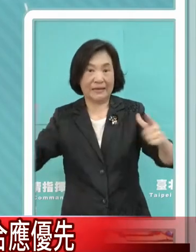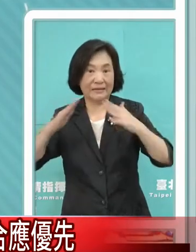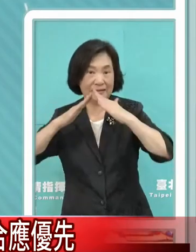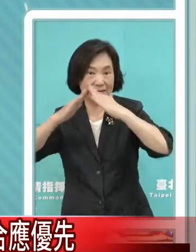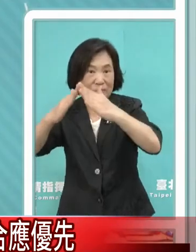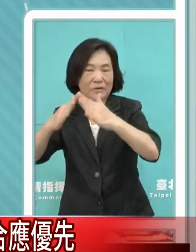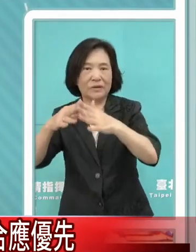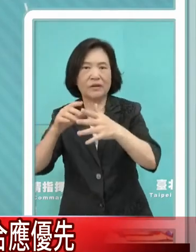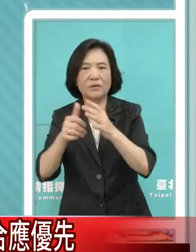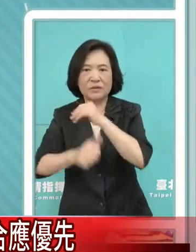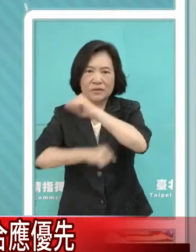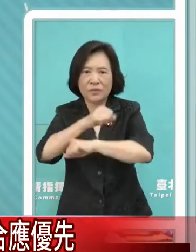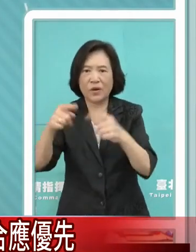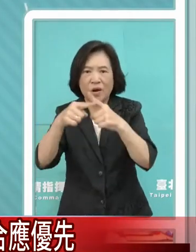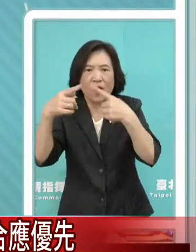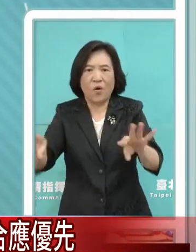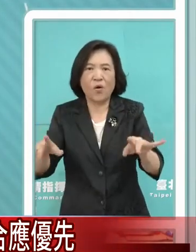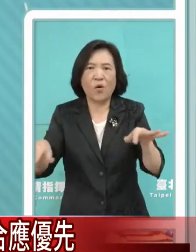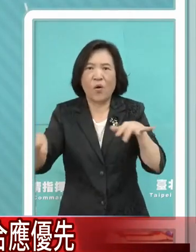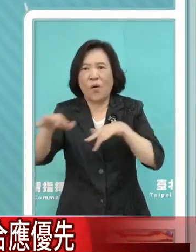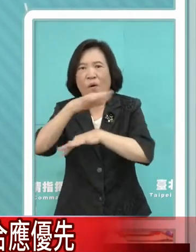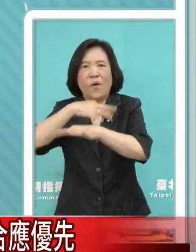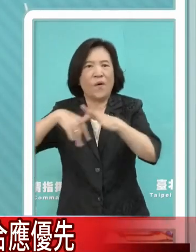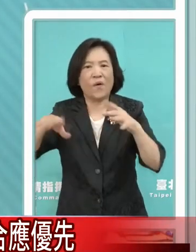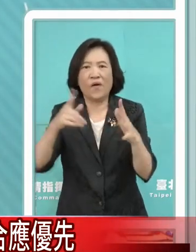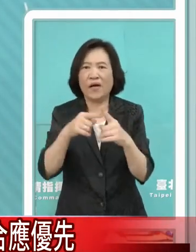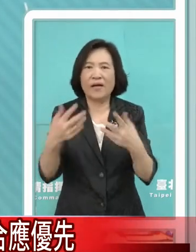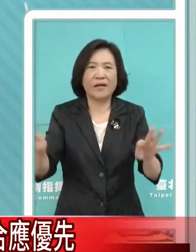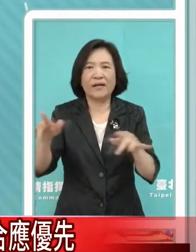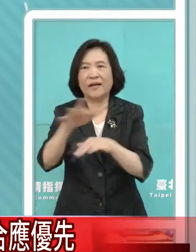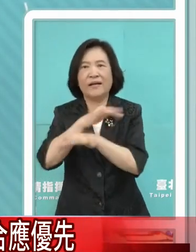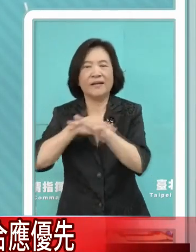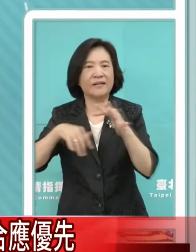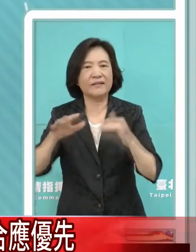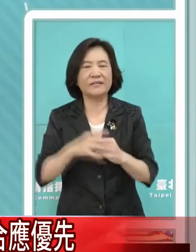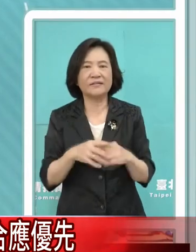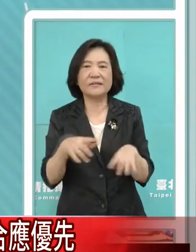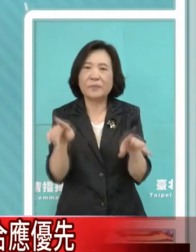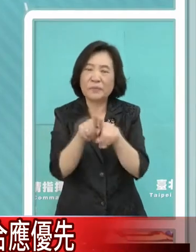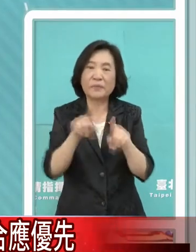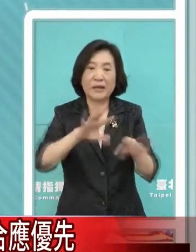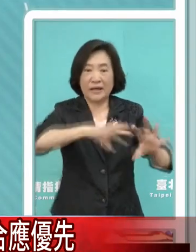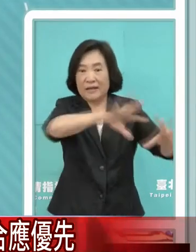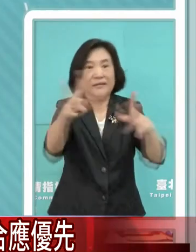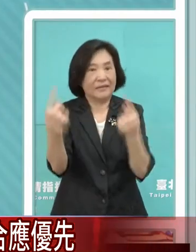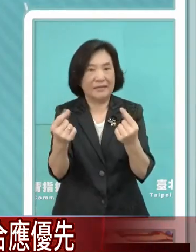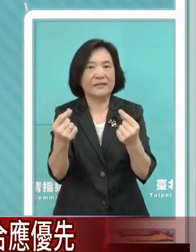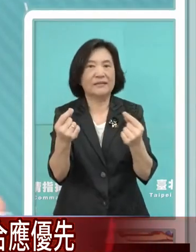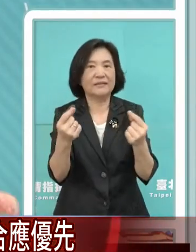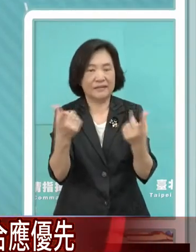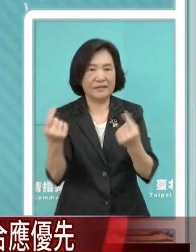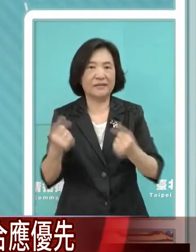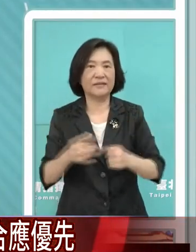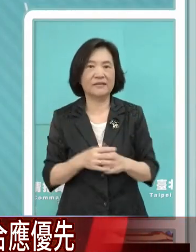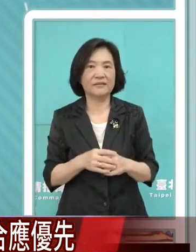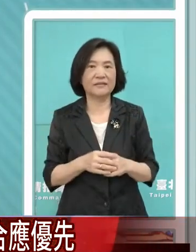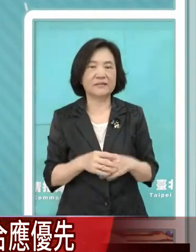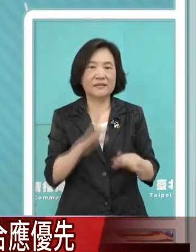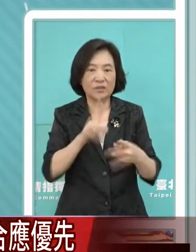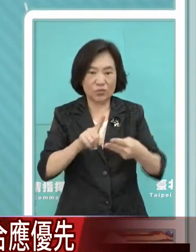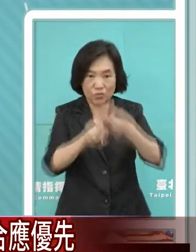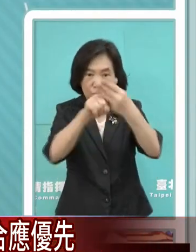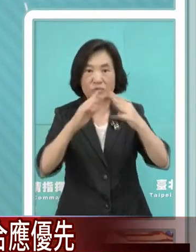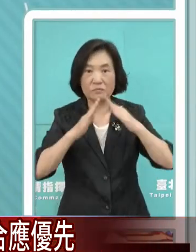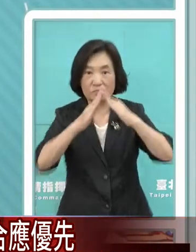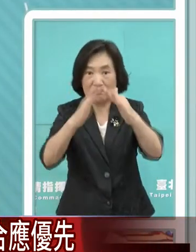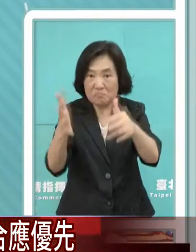道因为它的生活模式，你知道，就人流会特别厉害。所以一般来讲，世界各国都是以这种主要